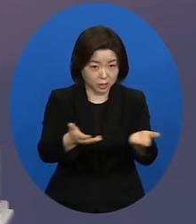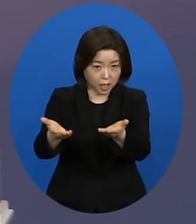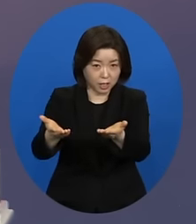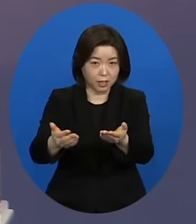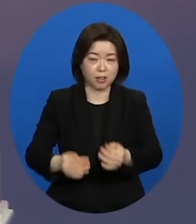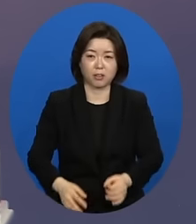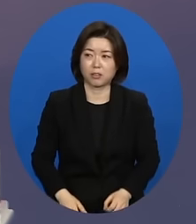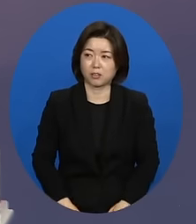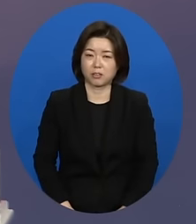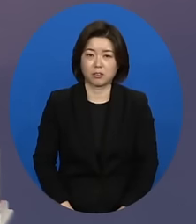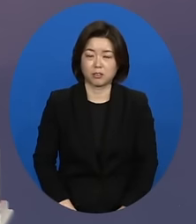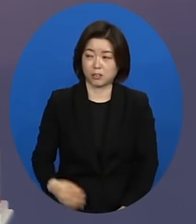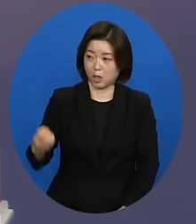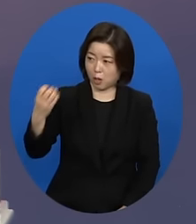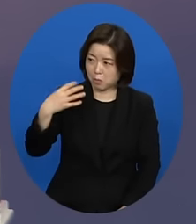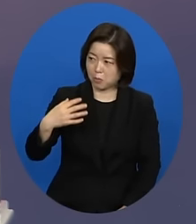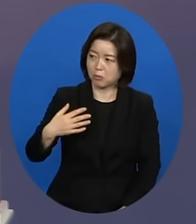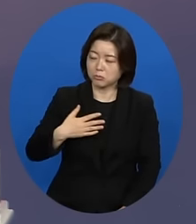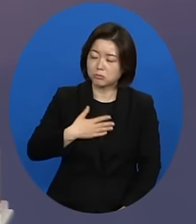알았어요.